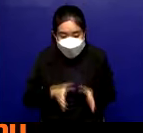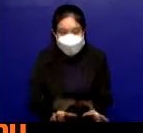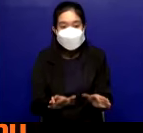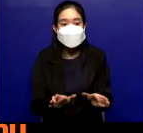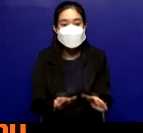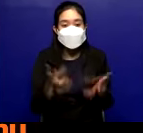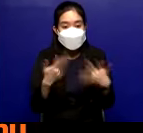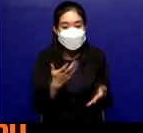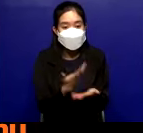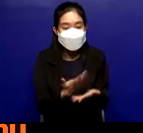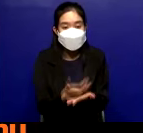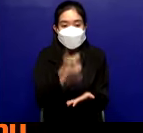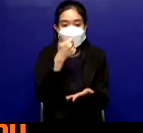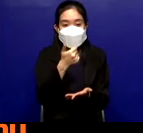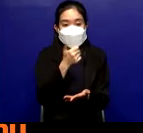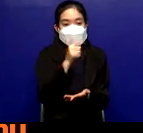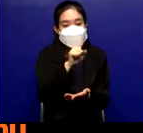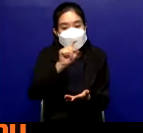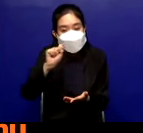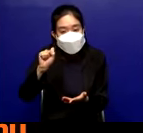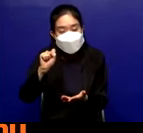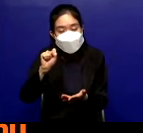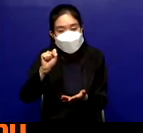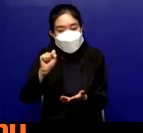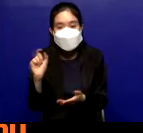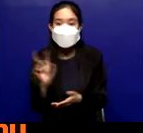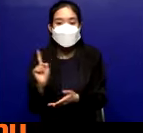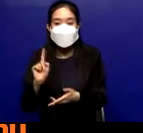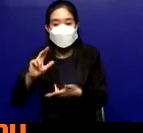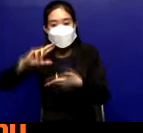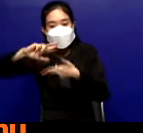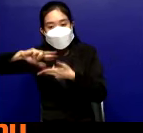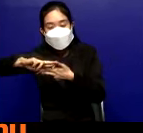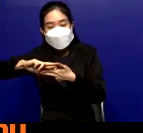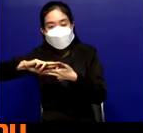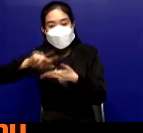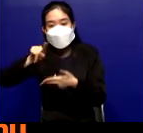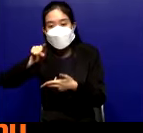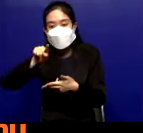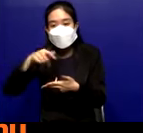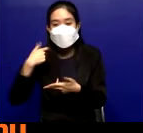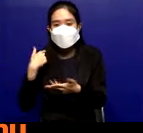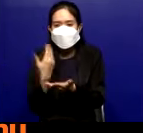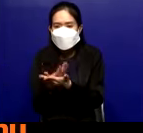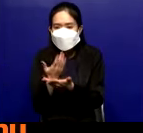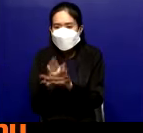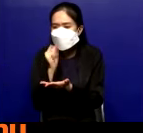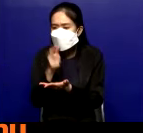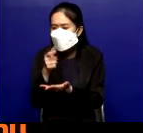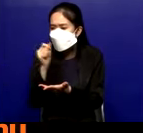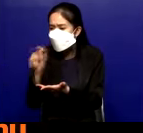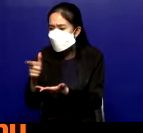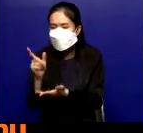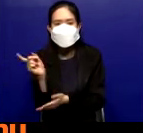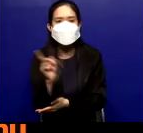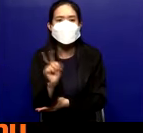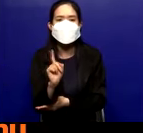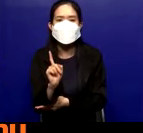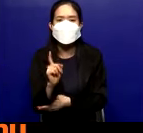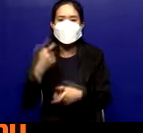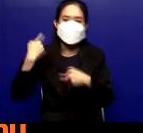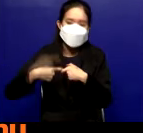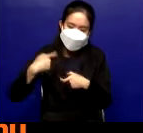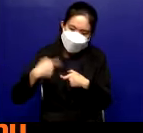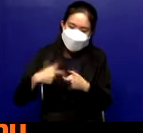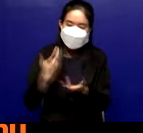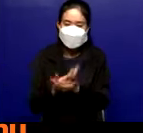แสนไหนคะมารดาประชารัฐมองไปทางไหนก็เห็นมีแต่มารดาอัตคัดฝืดเคืองกันท่วนหน้าไปหมด